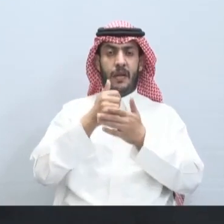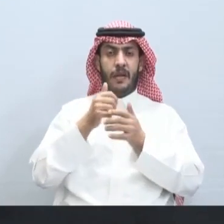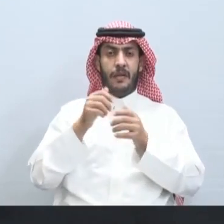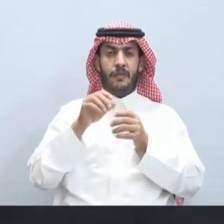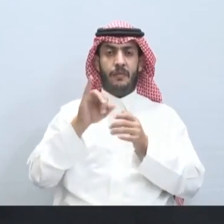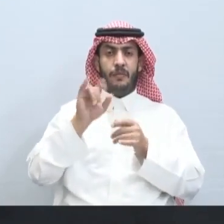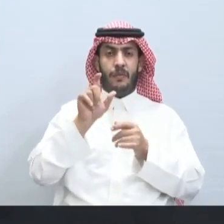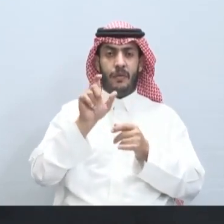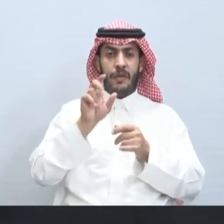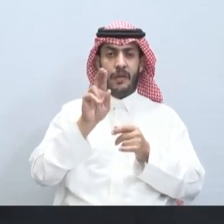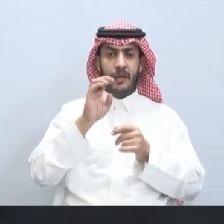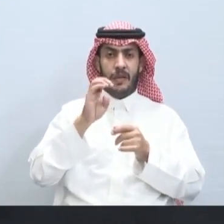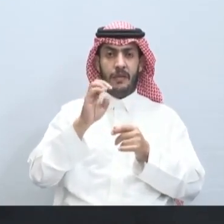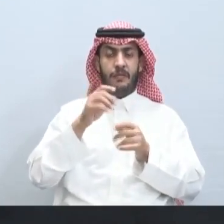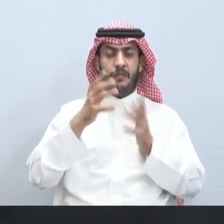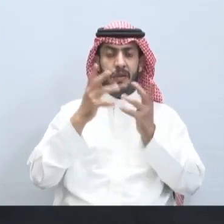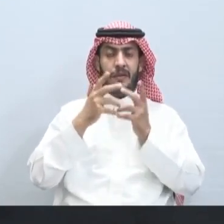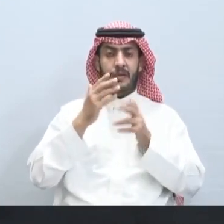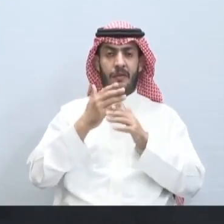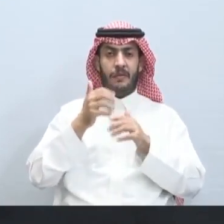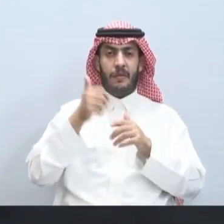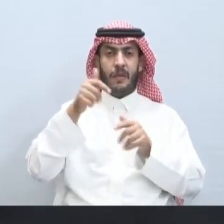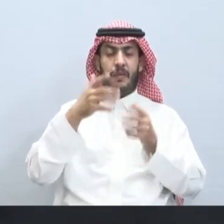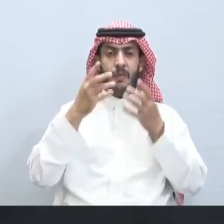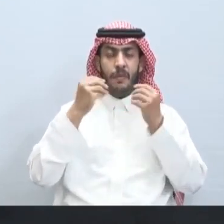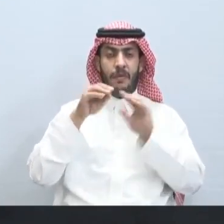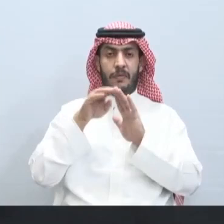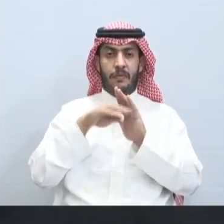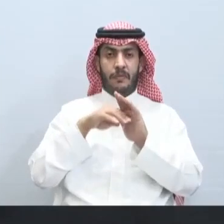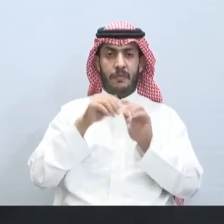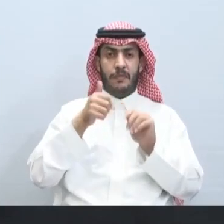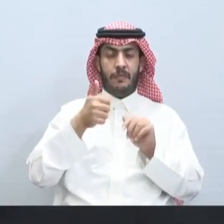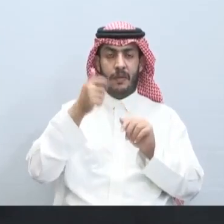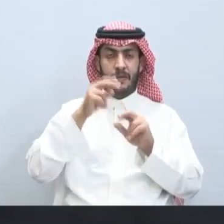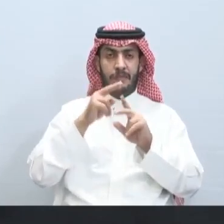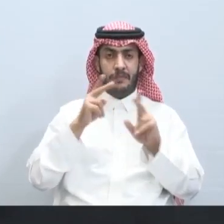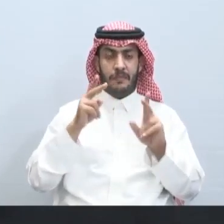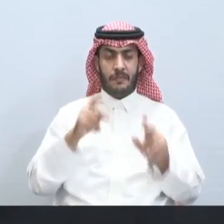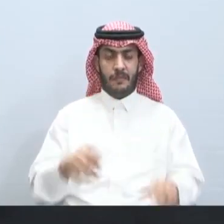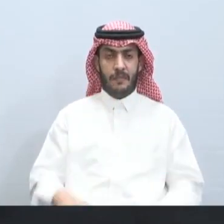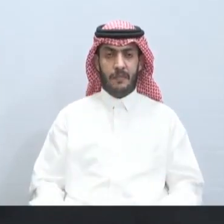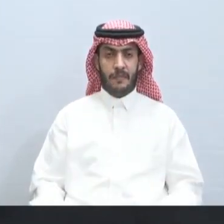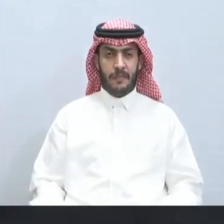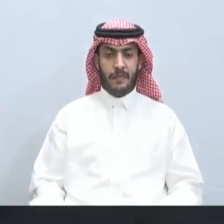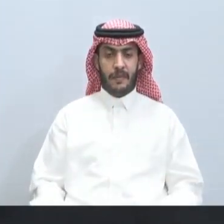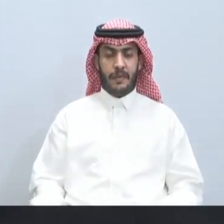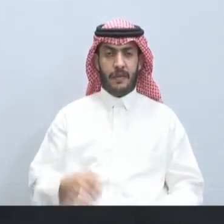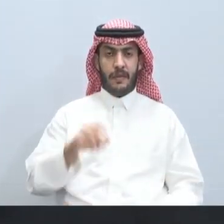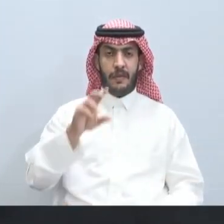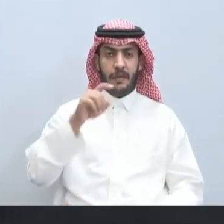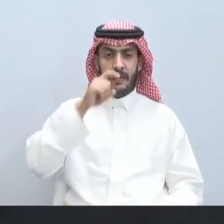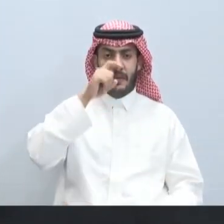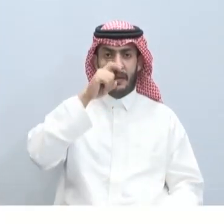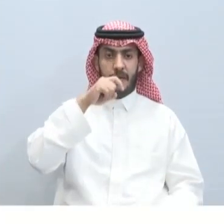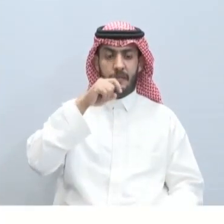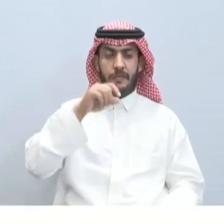مناسب ولكي تصل الى هذه المعلومات معرفه احتياجات العميل والعوامل تؤثر عليه لابد ان تلجا كما ذكرنا